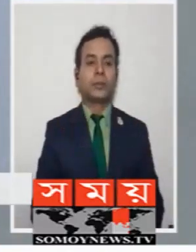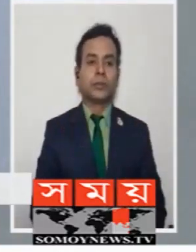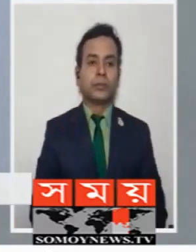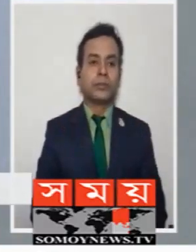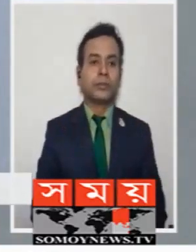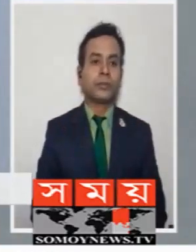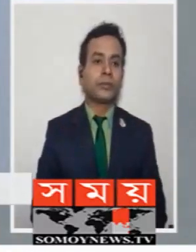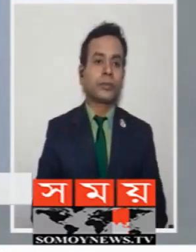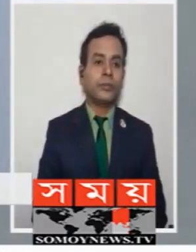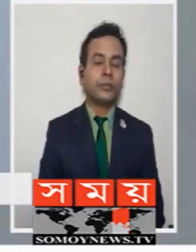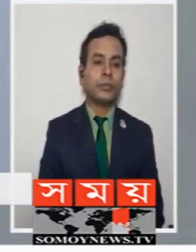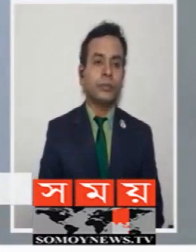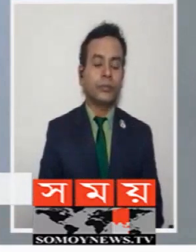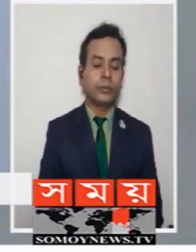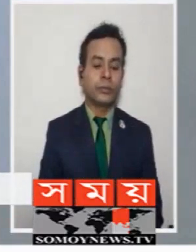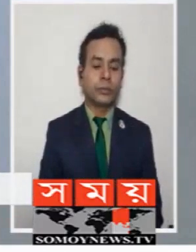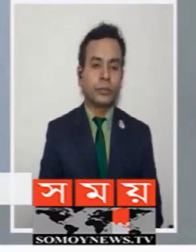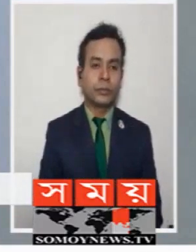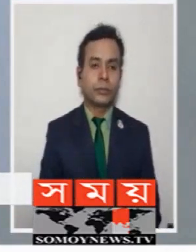কোয়ারেন্টাইনে আমাদের নতুন করে আরো